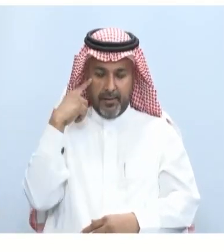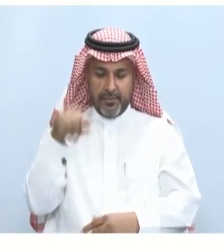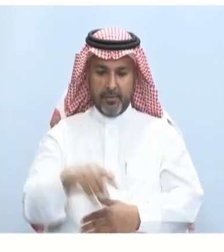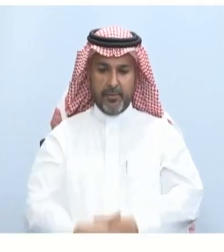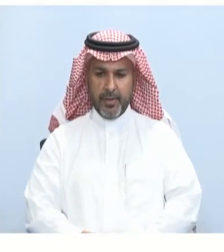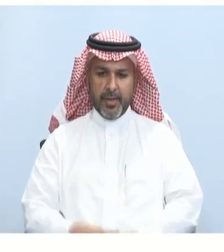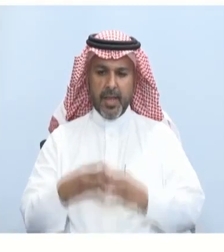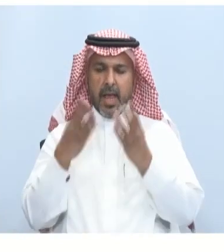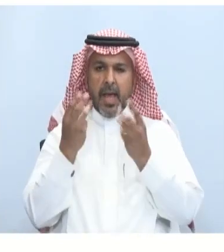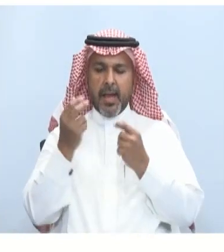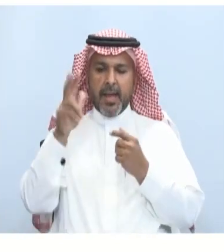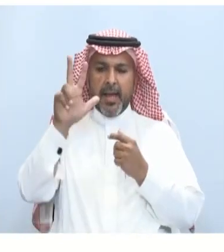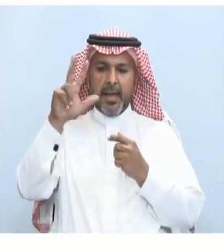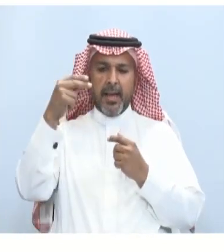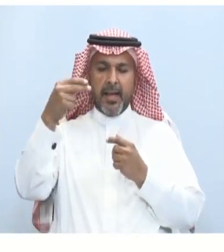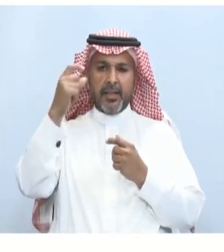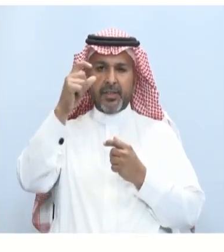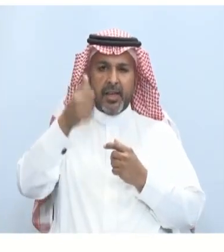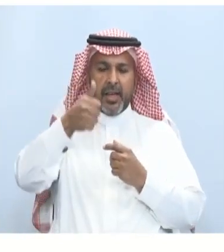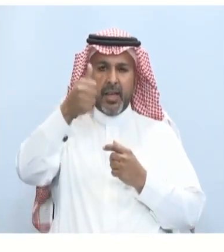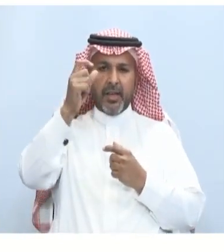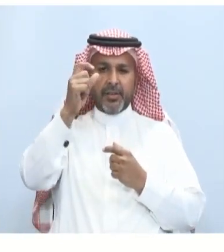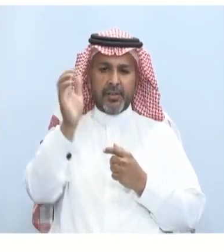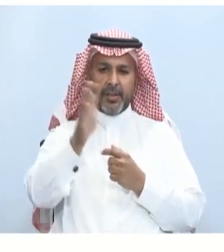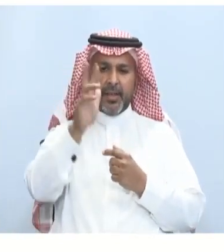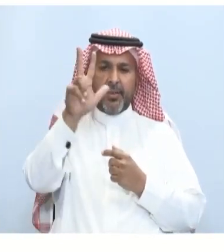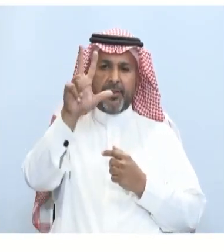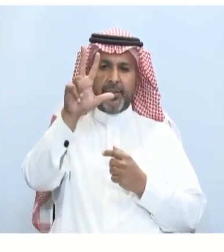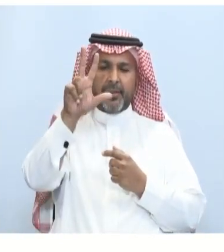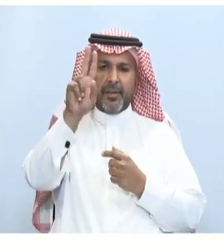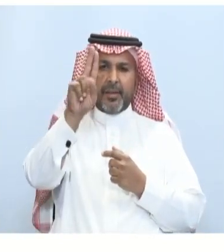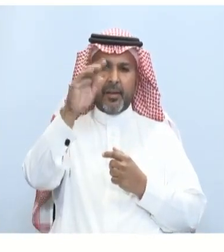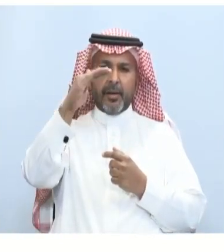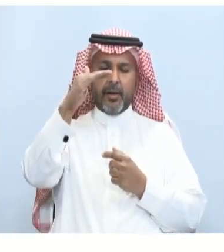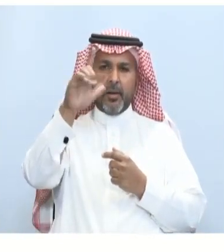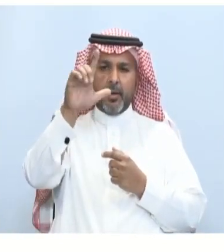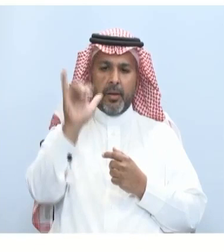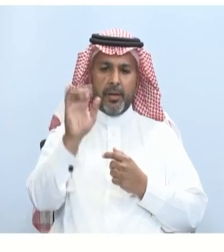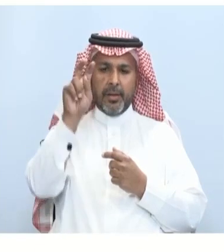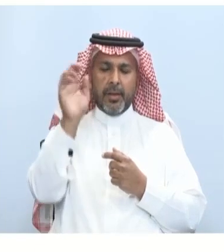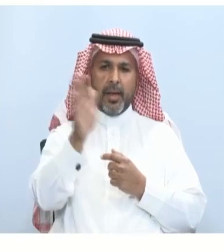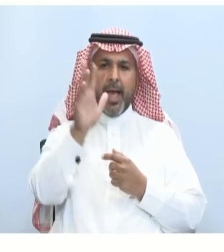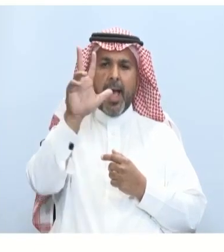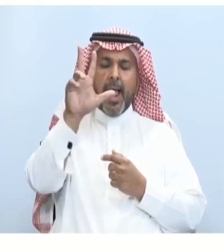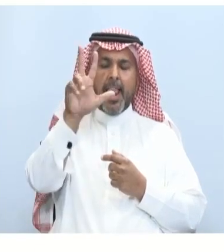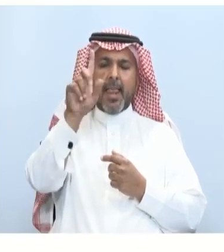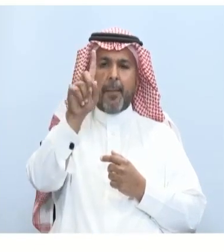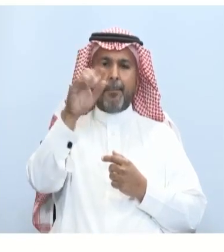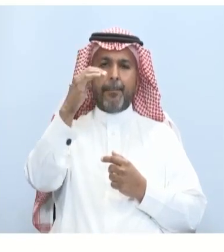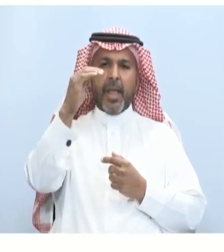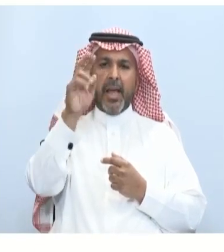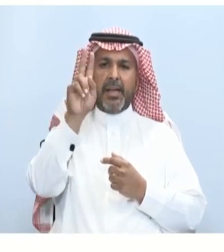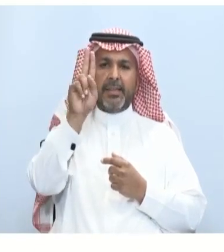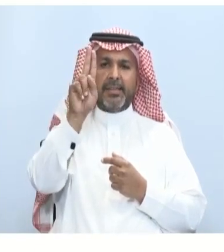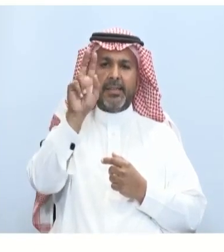اذا الاعداد التخيليه البحته قادت المعادلات كالمعادله السابقه الرياضيين الى تعريف